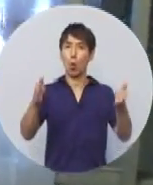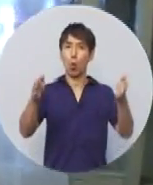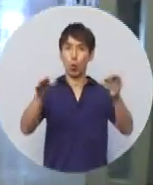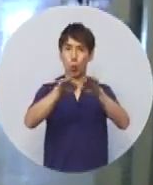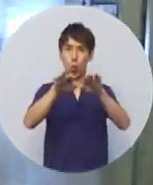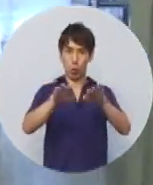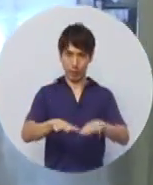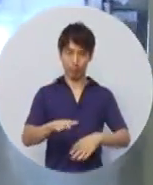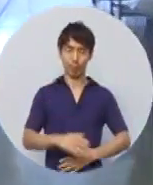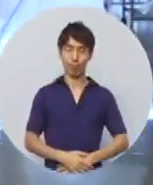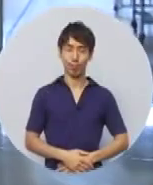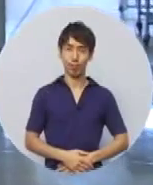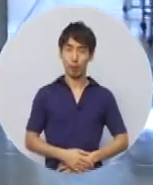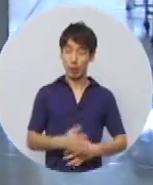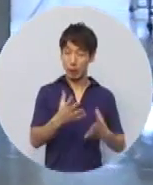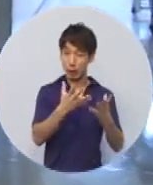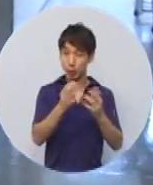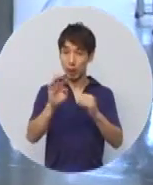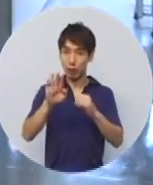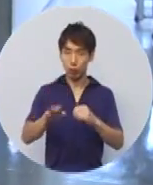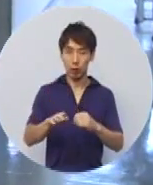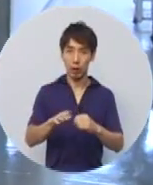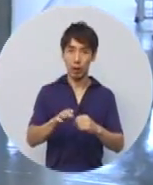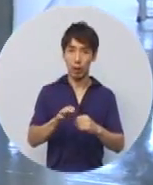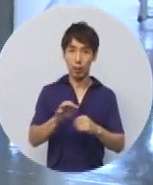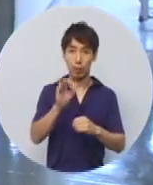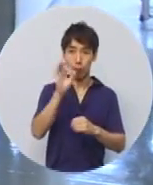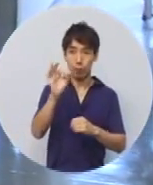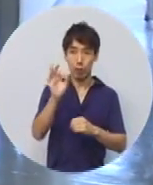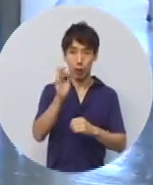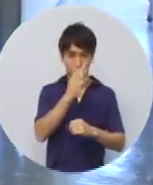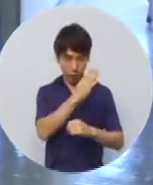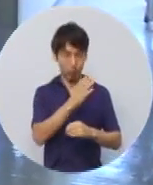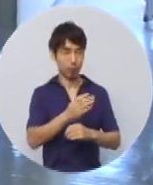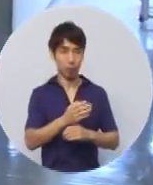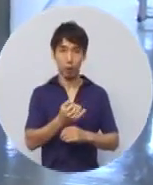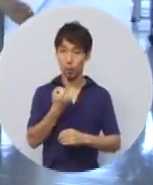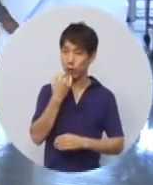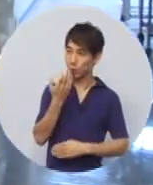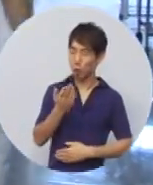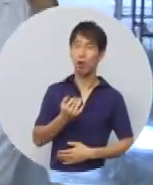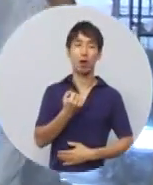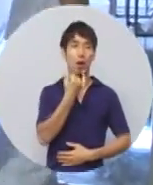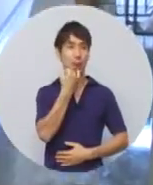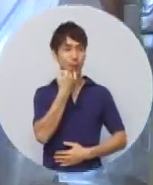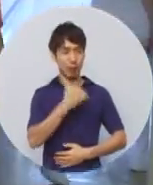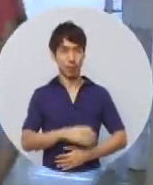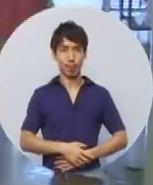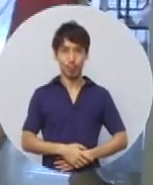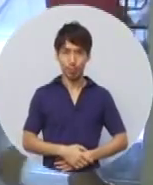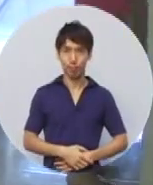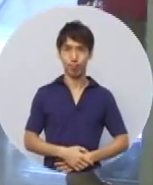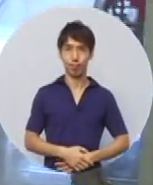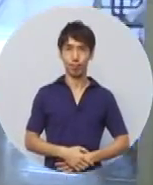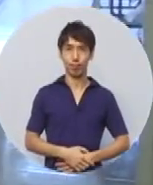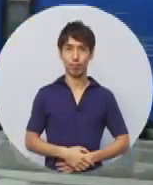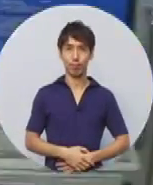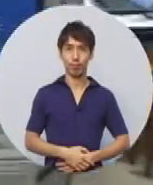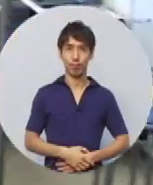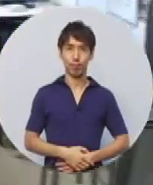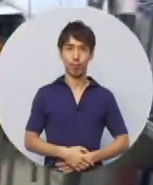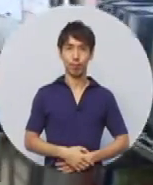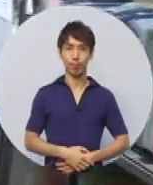大勢いますので、はい、ちょっとご覧になって。 あ、私実際に見せていただけますか。 はい、大丈夫です。どうぞ。 お願いします。